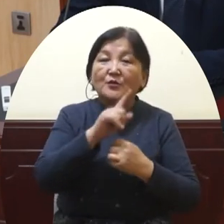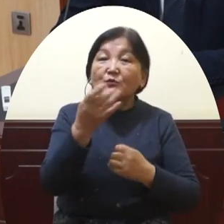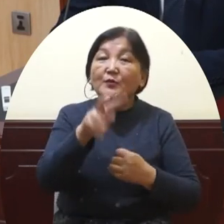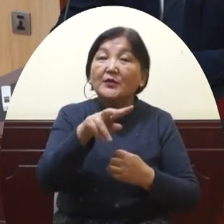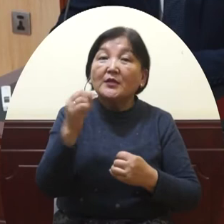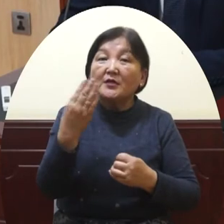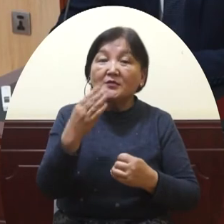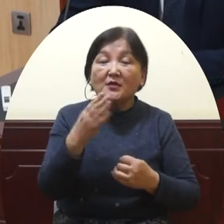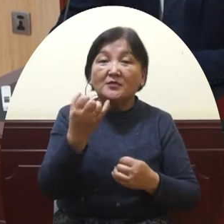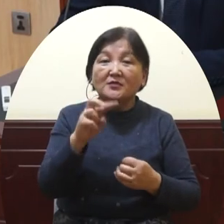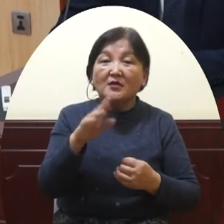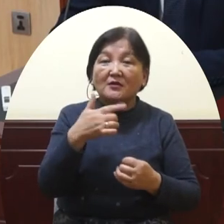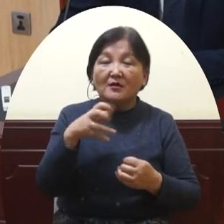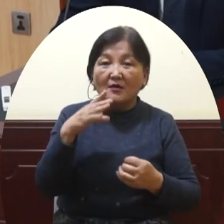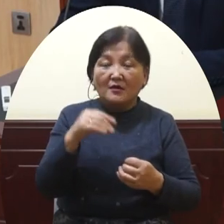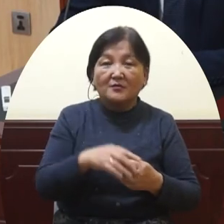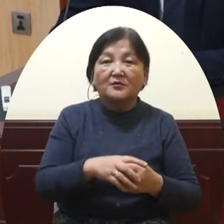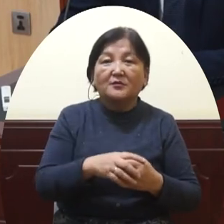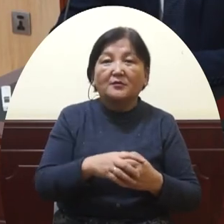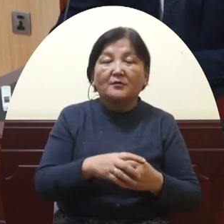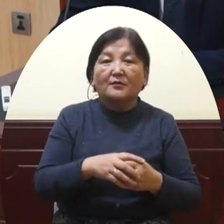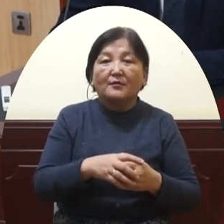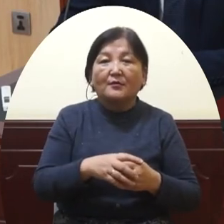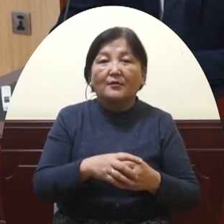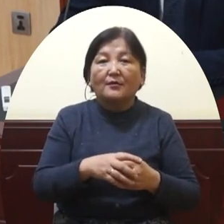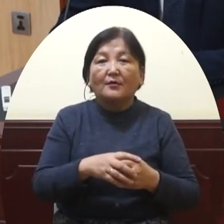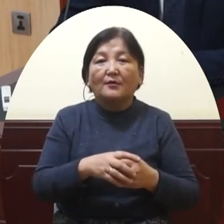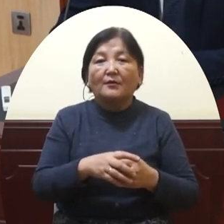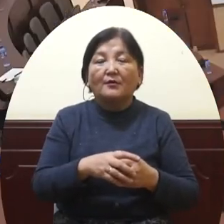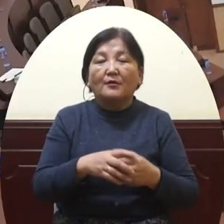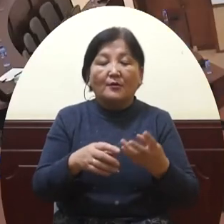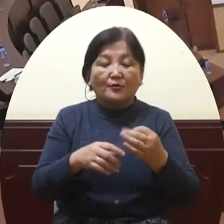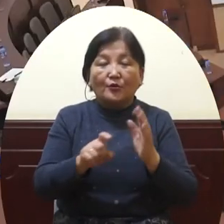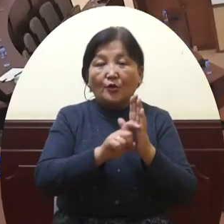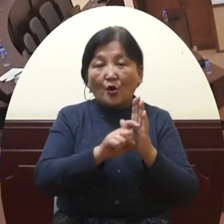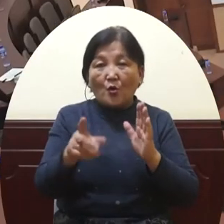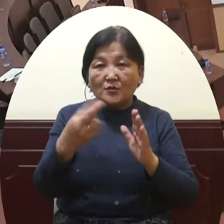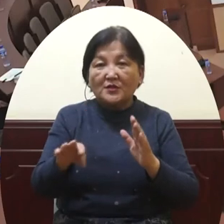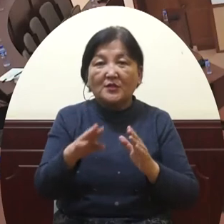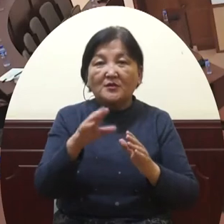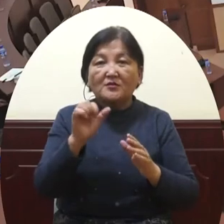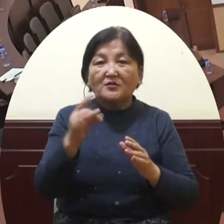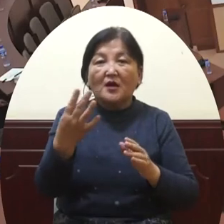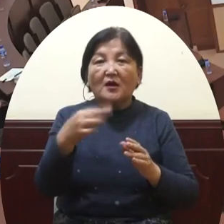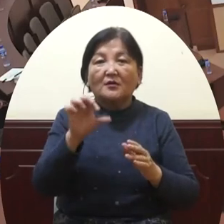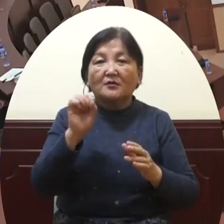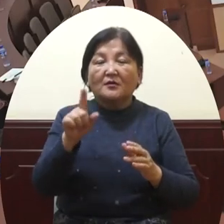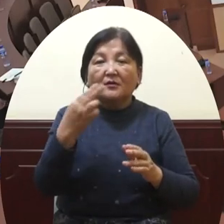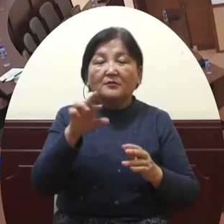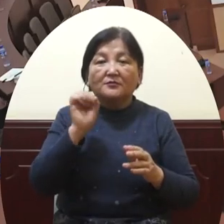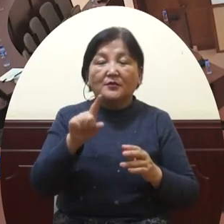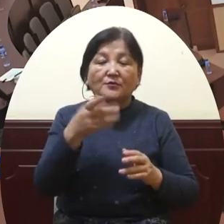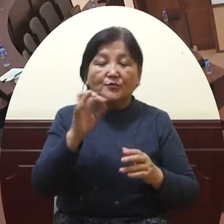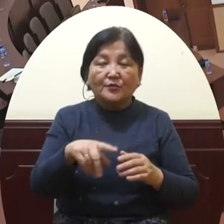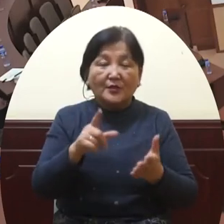улс төрийн өөрөө нам төлөх нь бас нэг одоо өөрөөр шаардах юм тэгж нөгөө нэг зүйлтэй гарах гэж бодож байна. Тэгэхээр миний